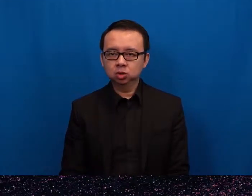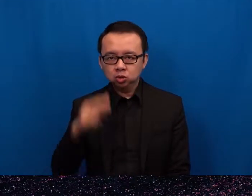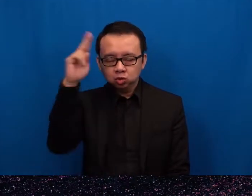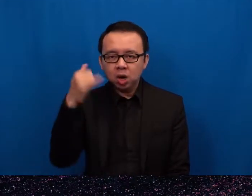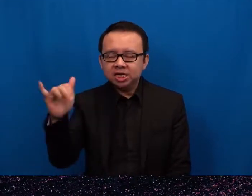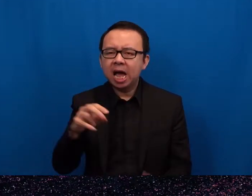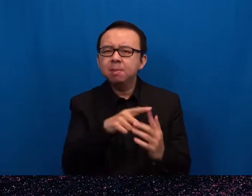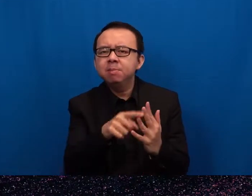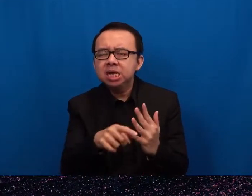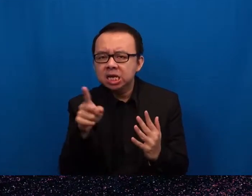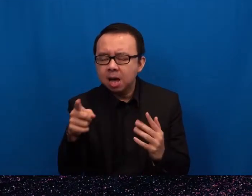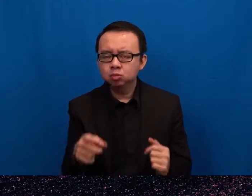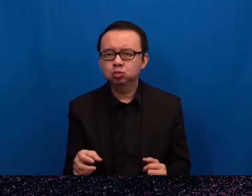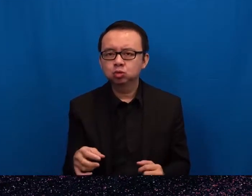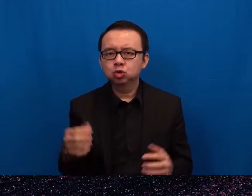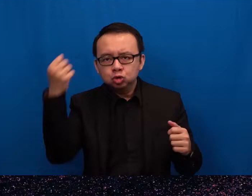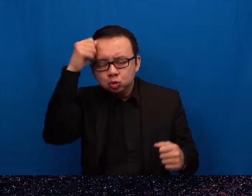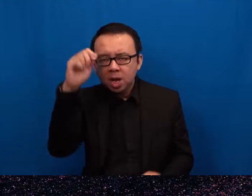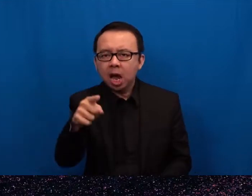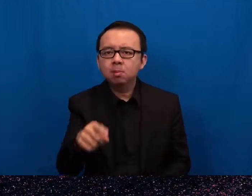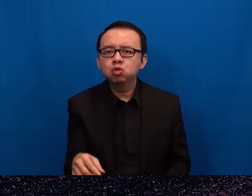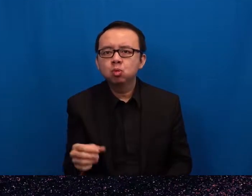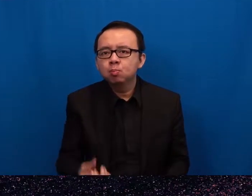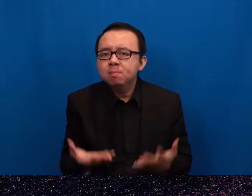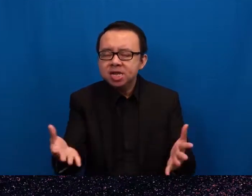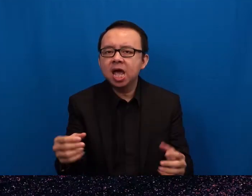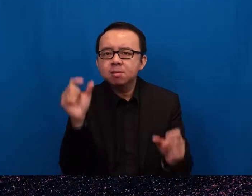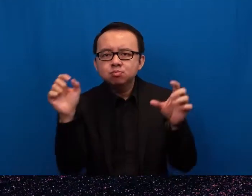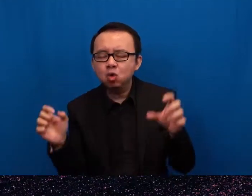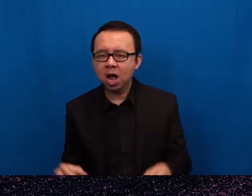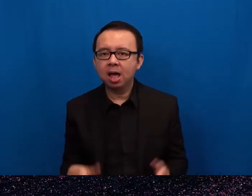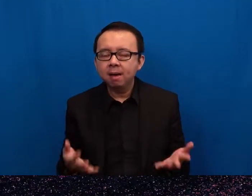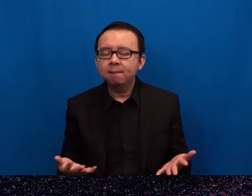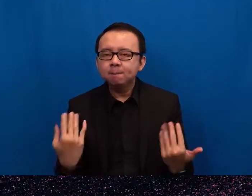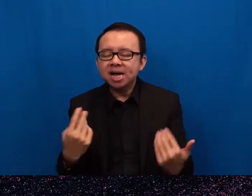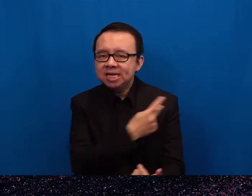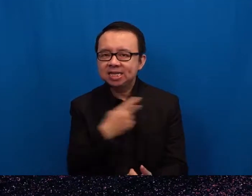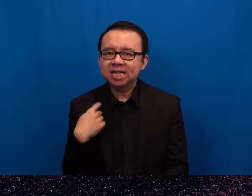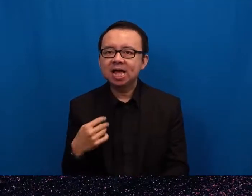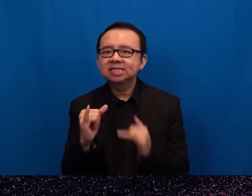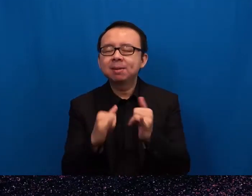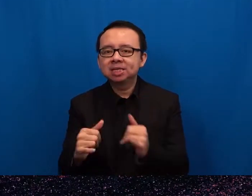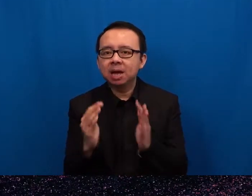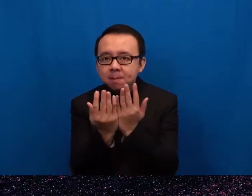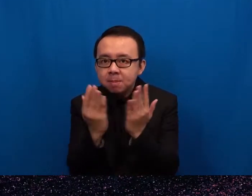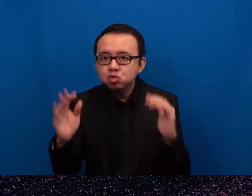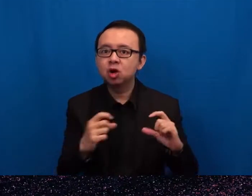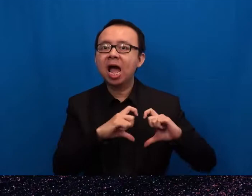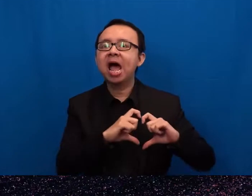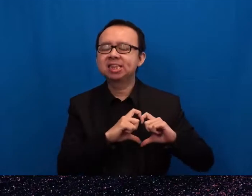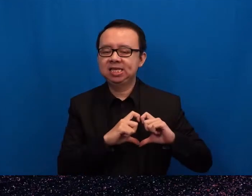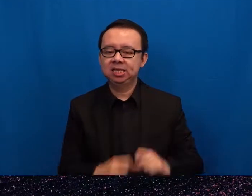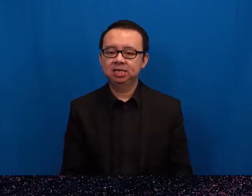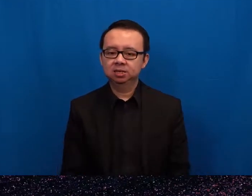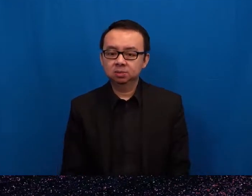dan menghasilkan buah. Dan buahmu itu tetap. Mari kita sama-sama buka hati untuk kita dengarkan firman ini. Saya juga dulu